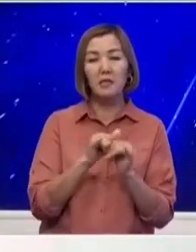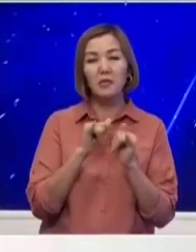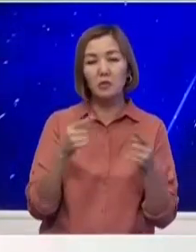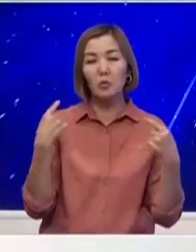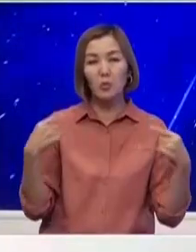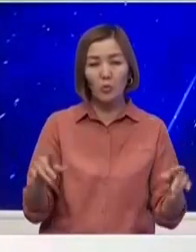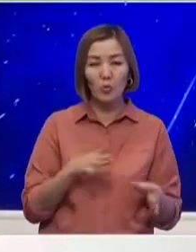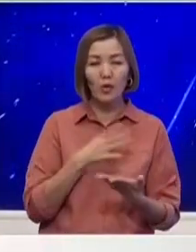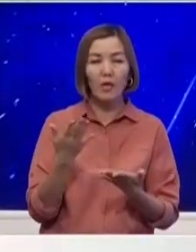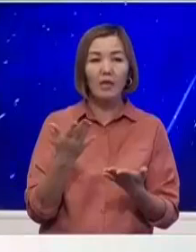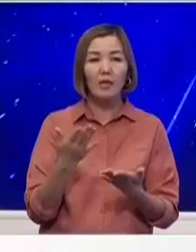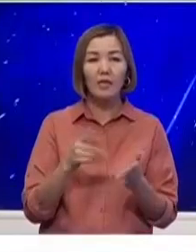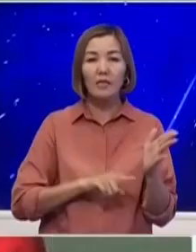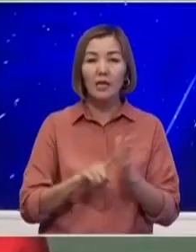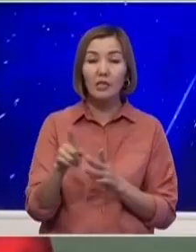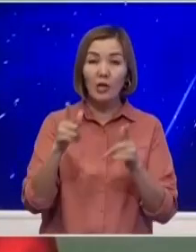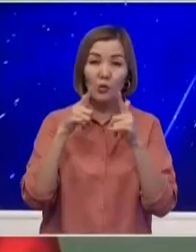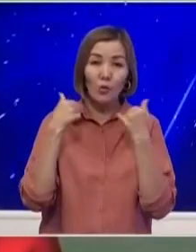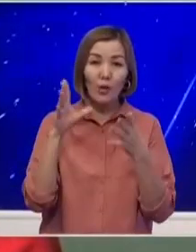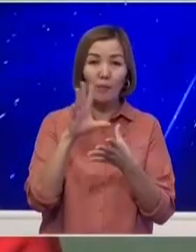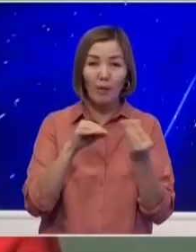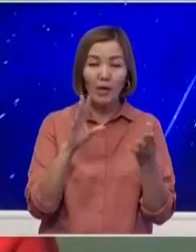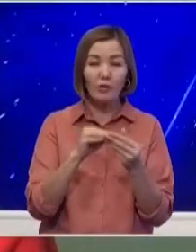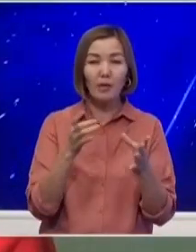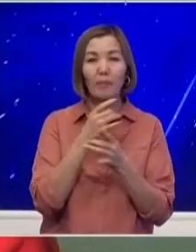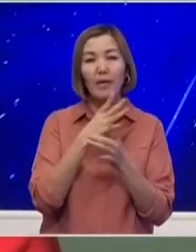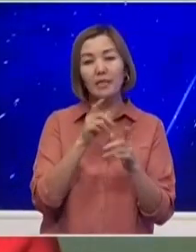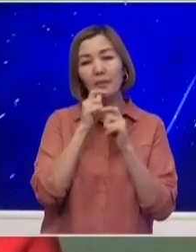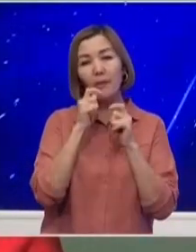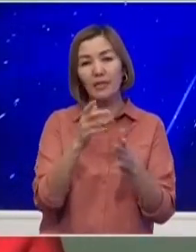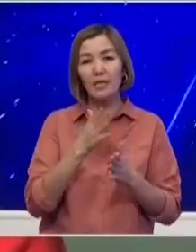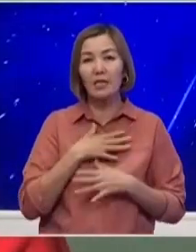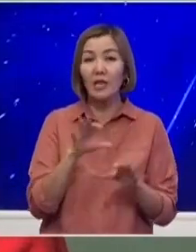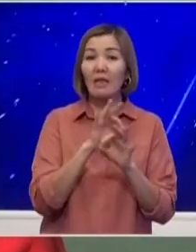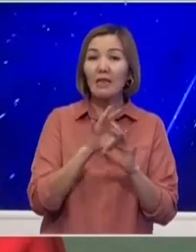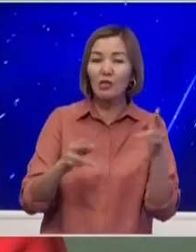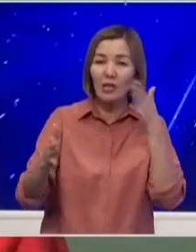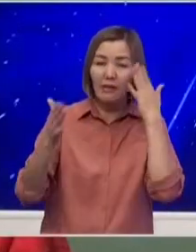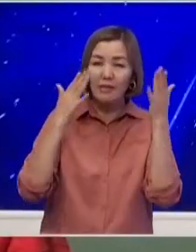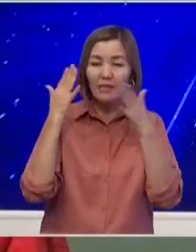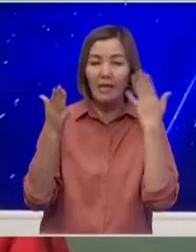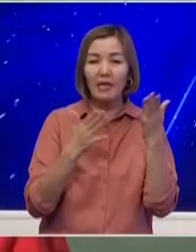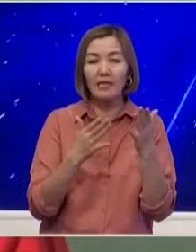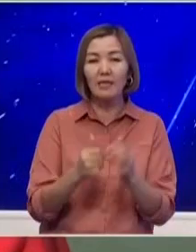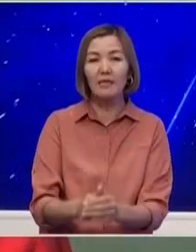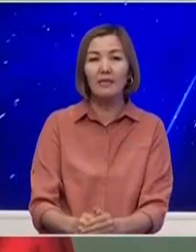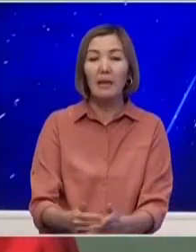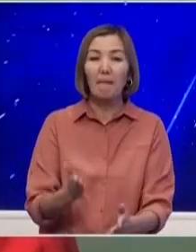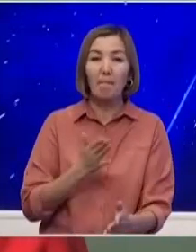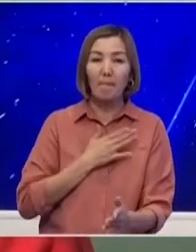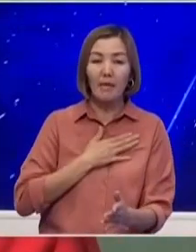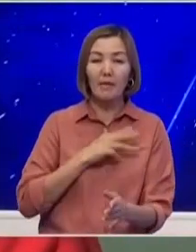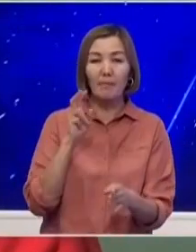между собой. Даже начинают чаще улыбаться. Этот праздник подарил нашим детям отличное настроение и яркие впечатления. Мы этот